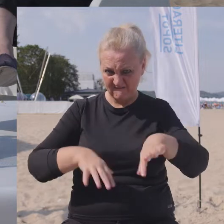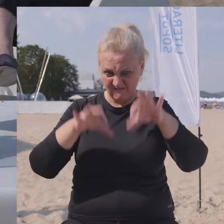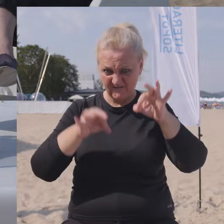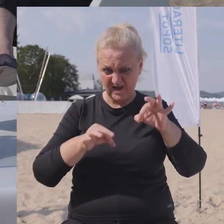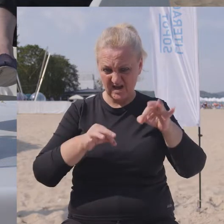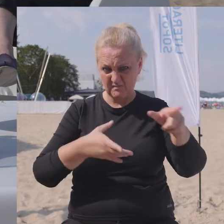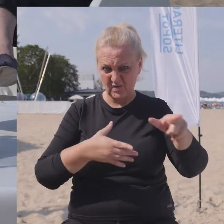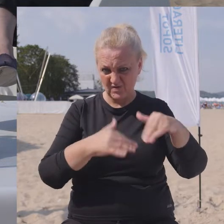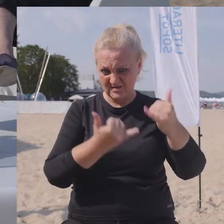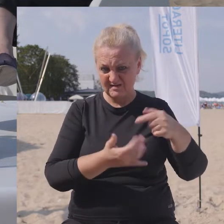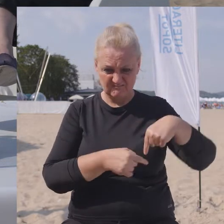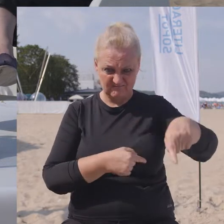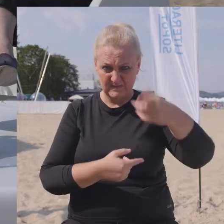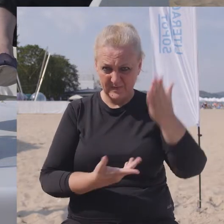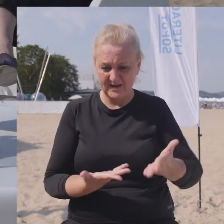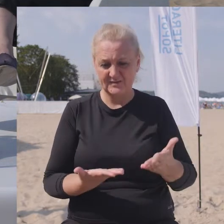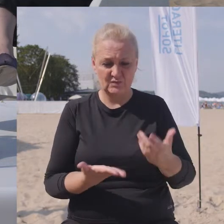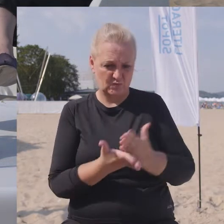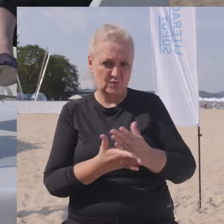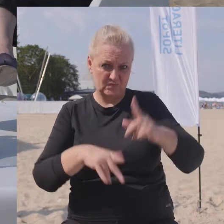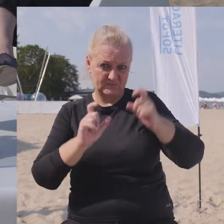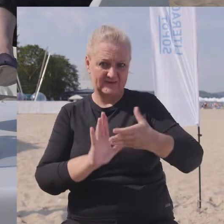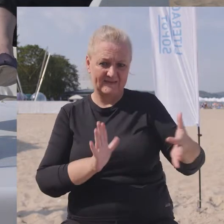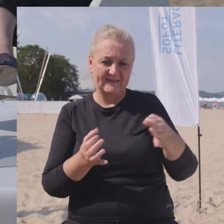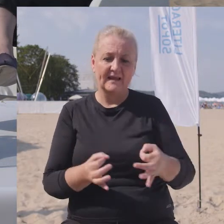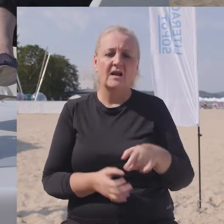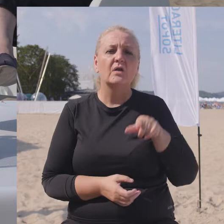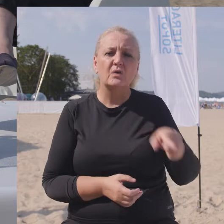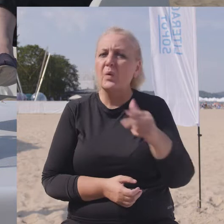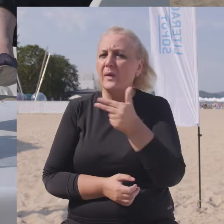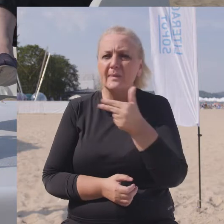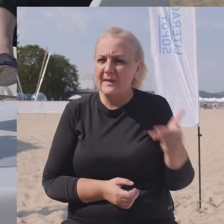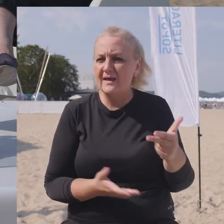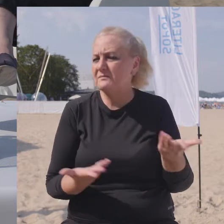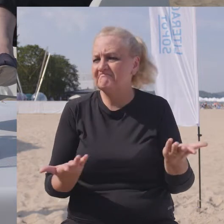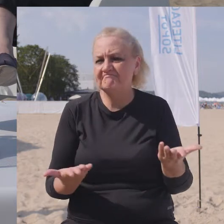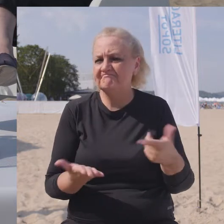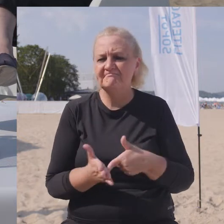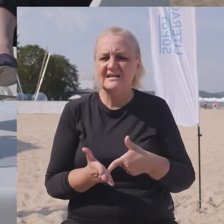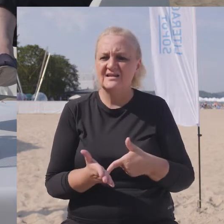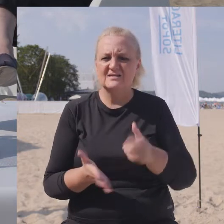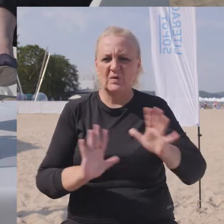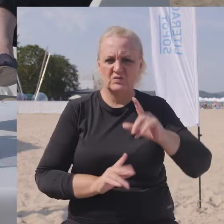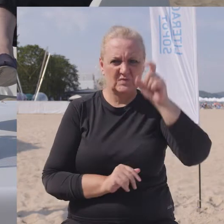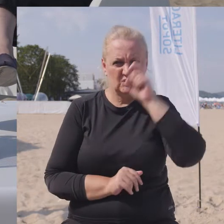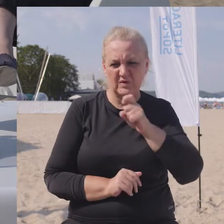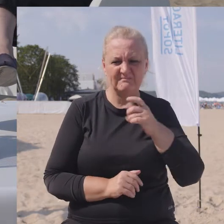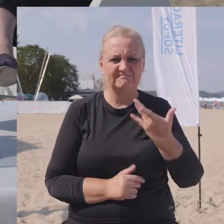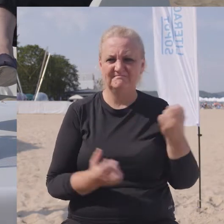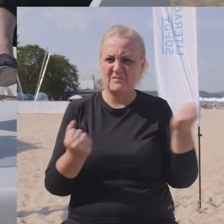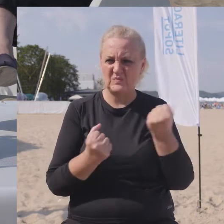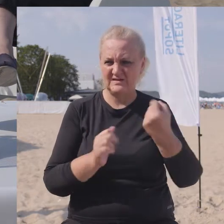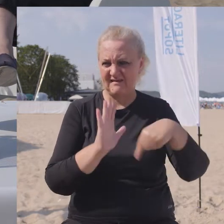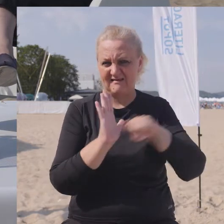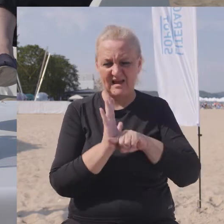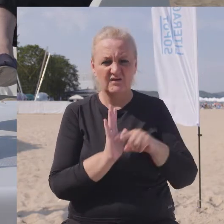wyborczej, która nas czeka i która się powoli zaczyna. W każdym razie są to tematy, które w bardzo zły sposób i nienawistny